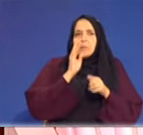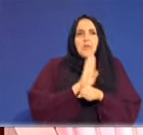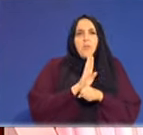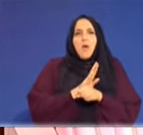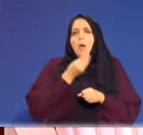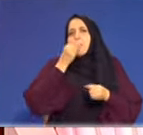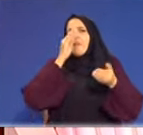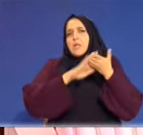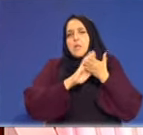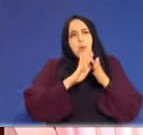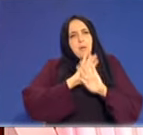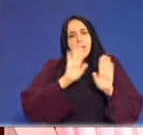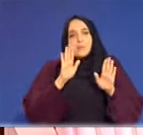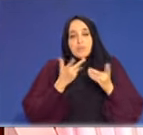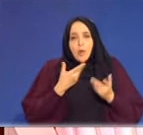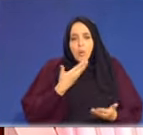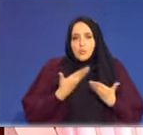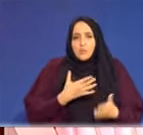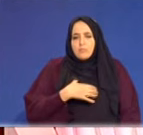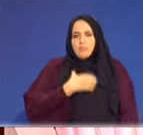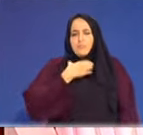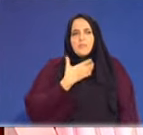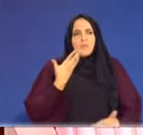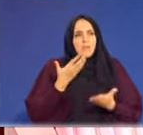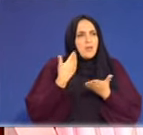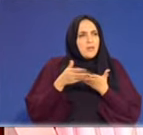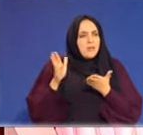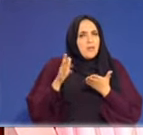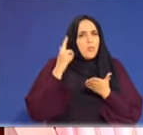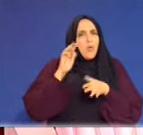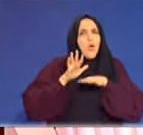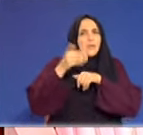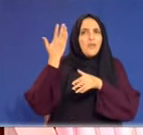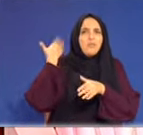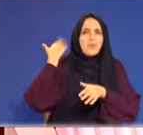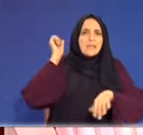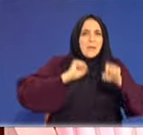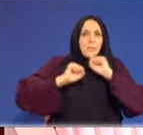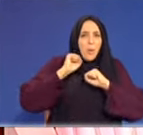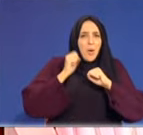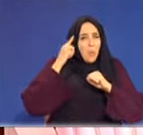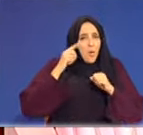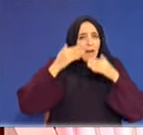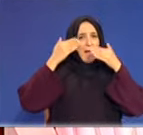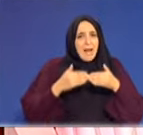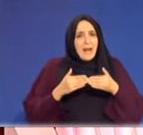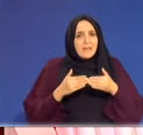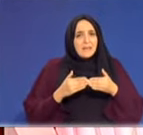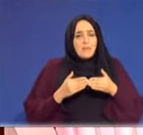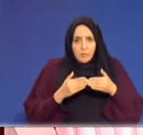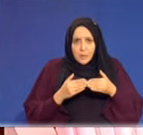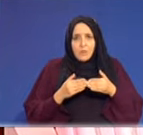بالتسخيرة، كملت الطرد تاع الإشكال في التنفيذ اللي درناه مع الدخول